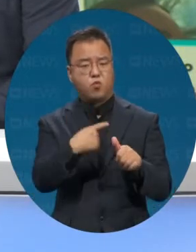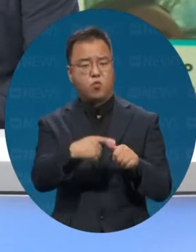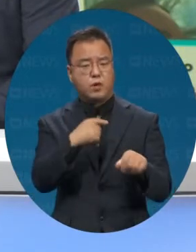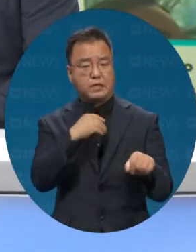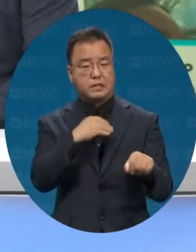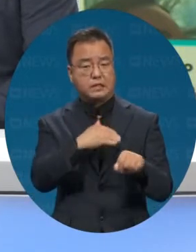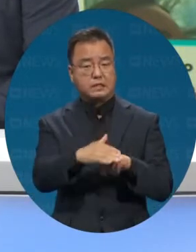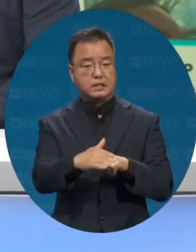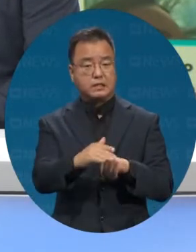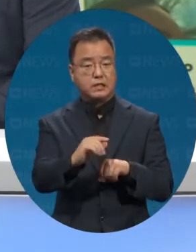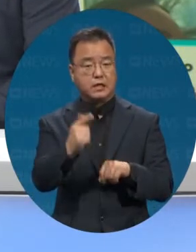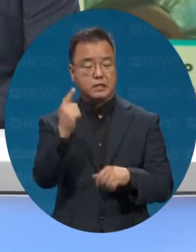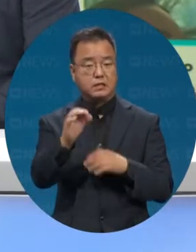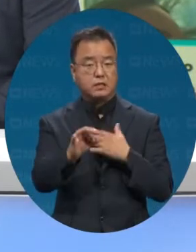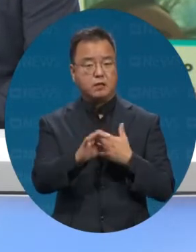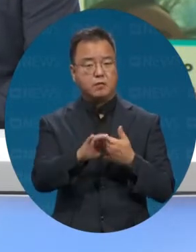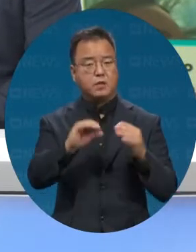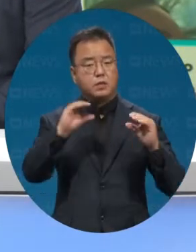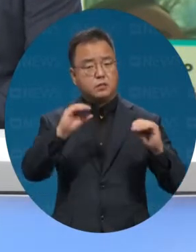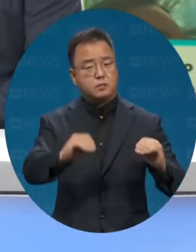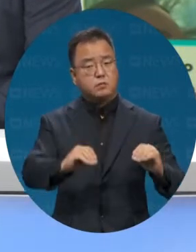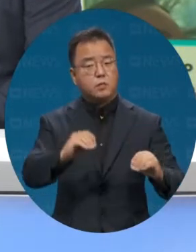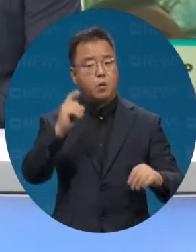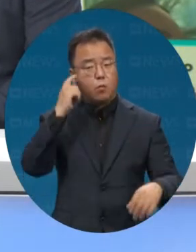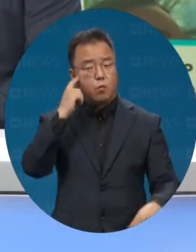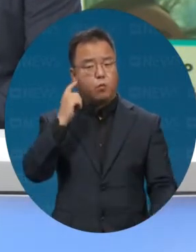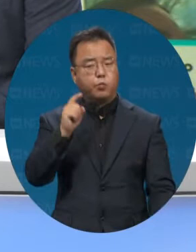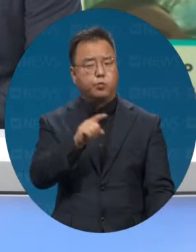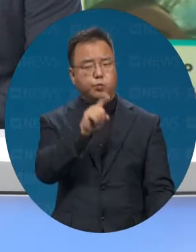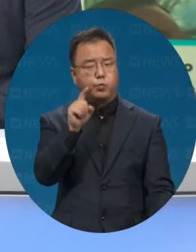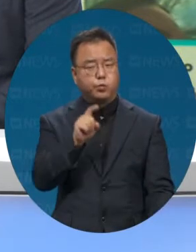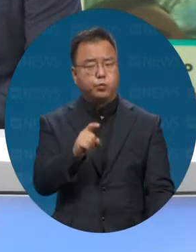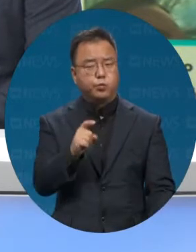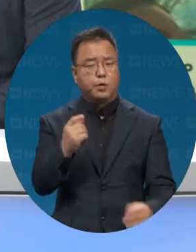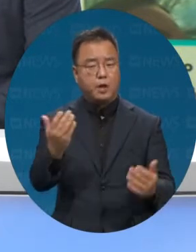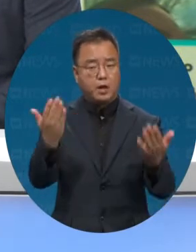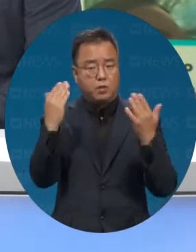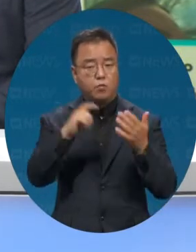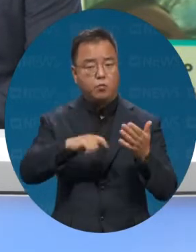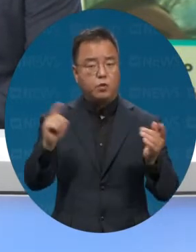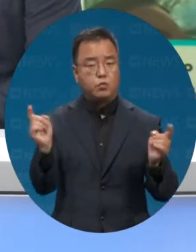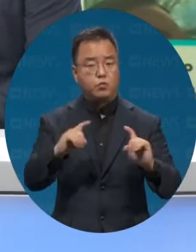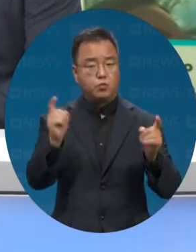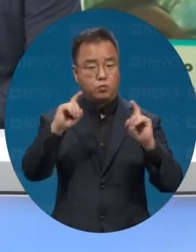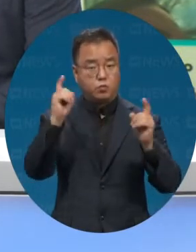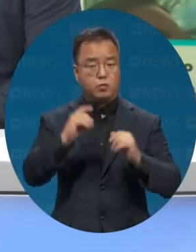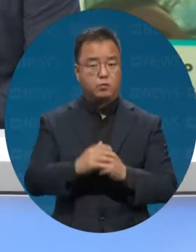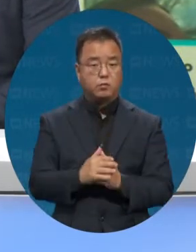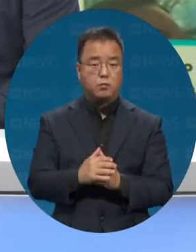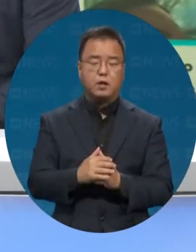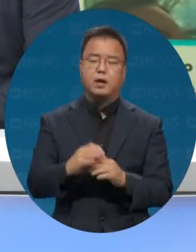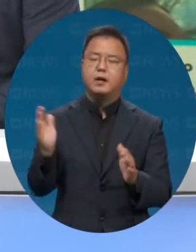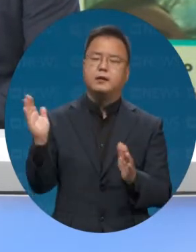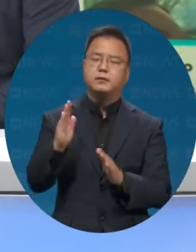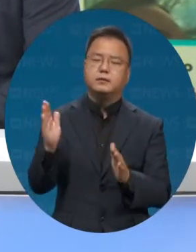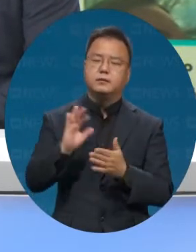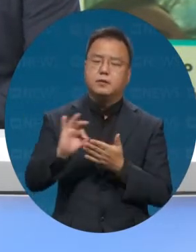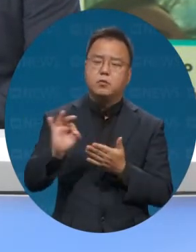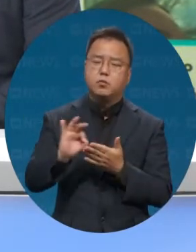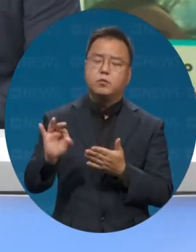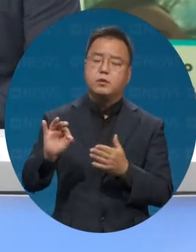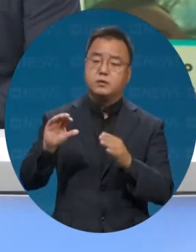금지 까지 해야 하나 라는 생각이 들기도 하는데 그런 만큼 학교에서도 논란이 되고 있지 않겠습니까 그렇습니다 학생들이 사용하는 언어를